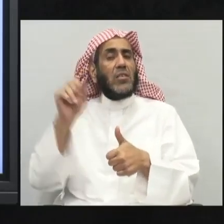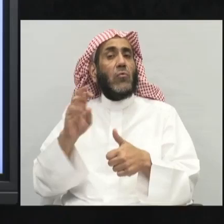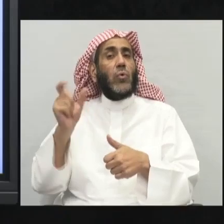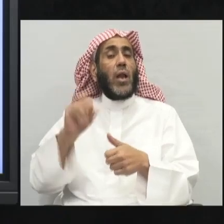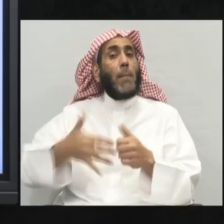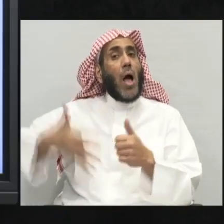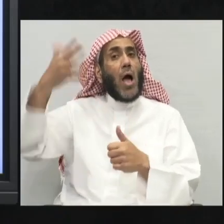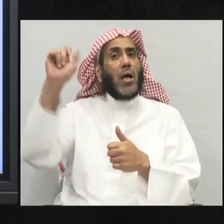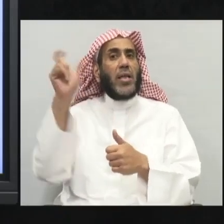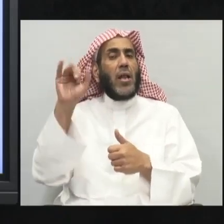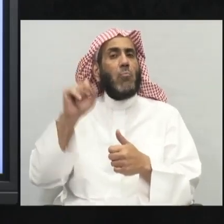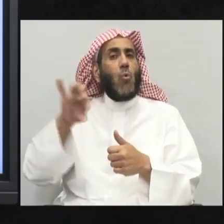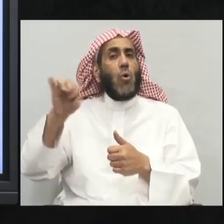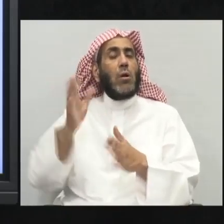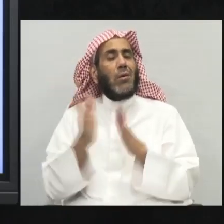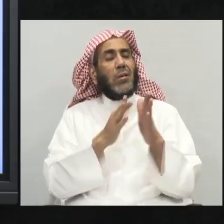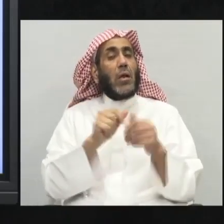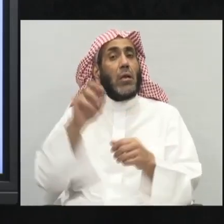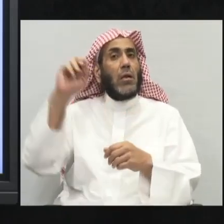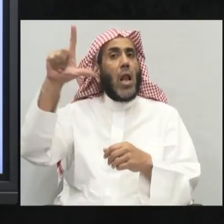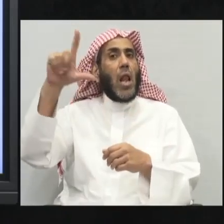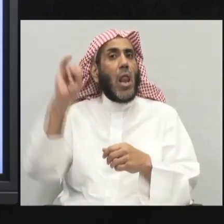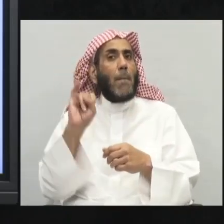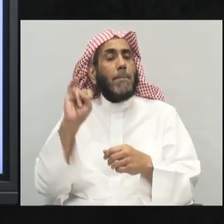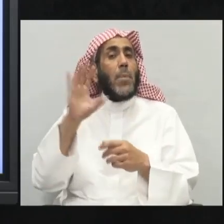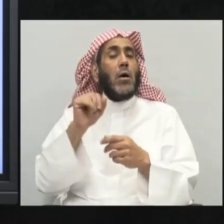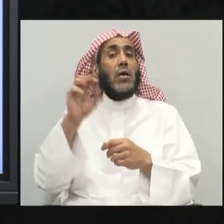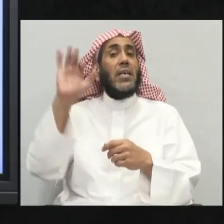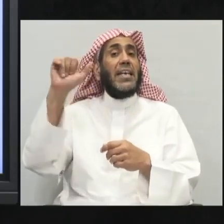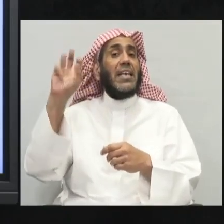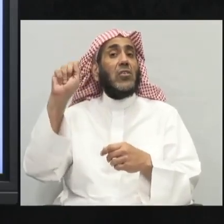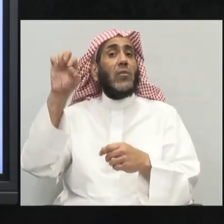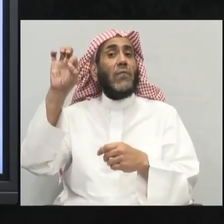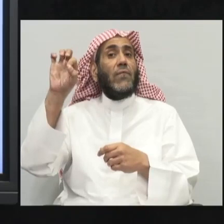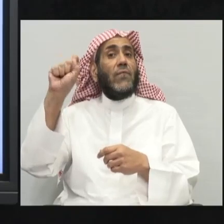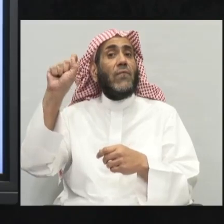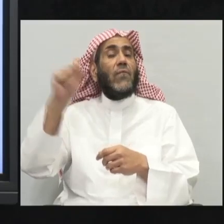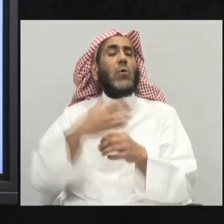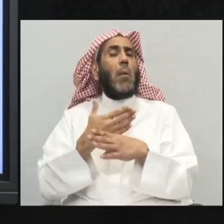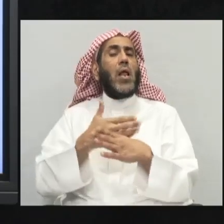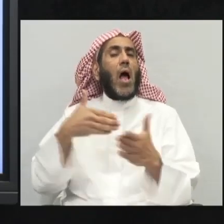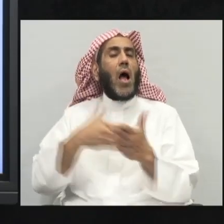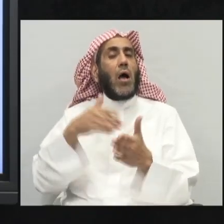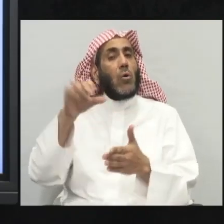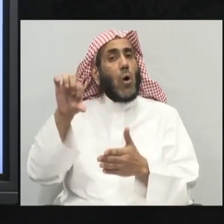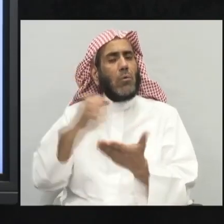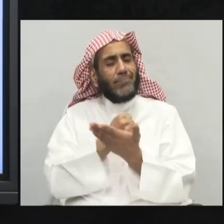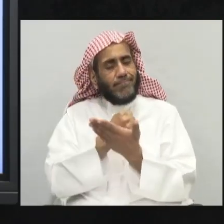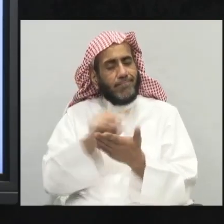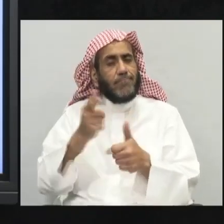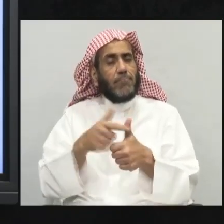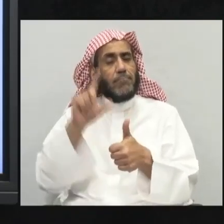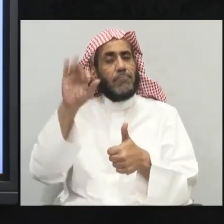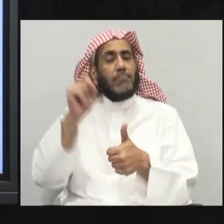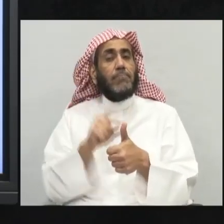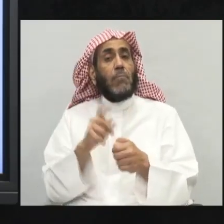ينمو حذفت الواو لماذا حذفت لان الفعل هذا هو معتل للاخر وهنا